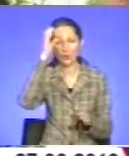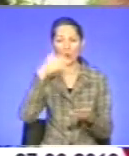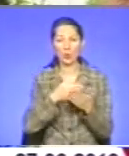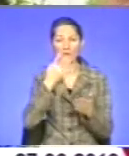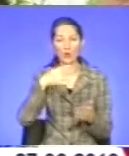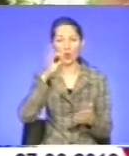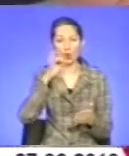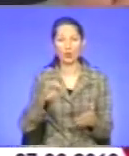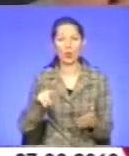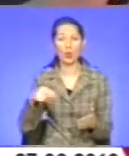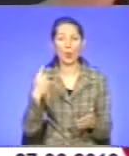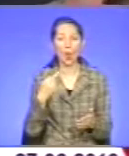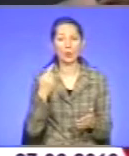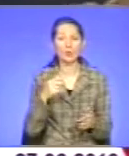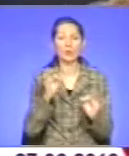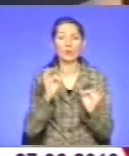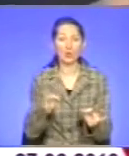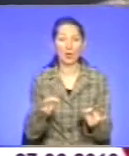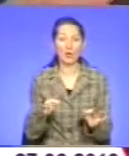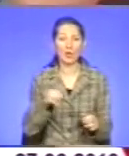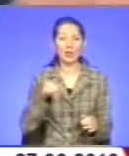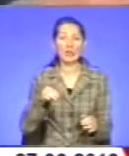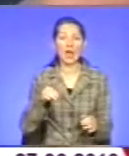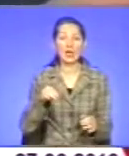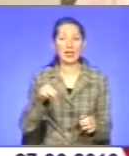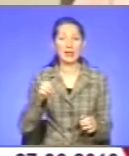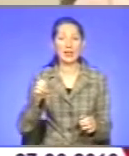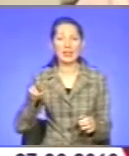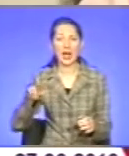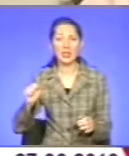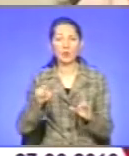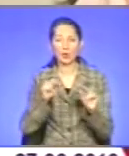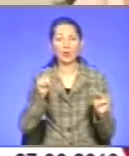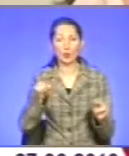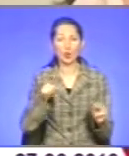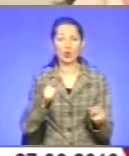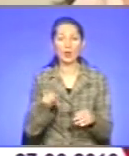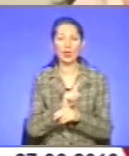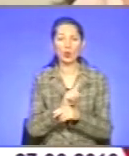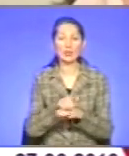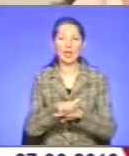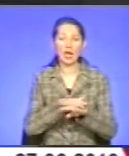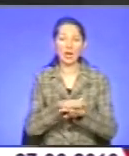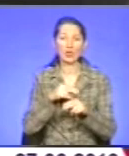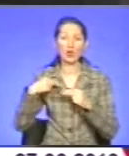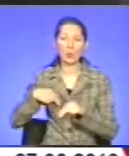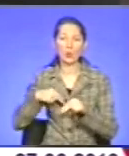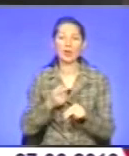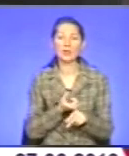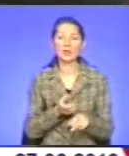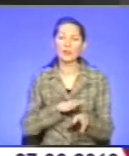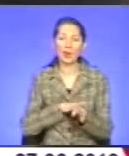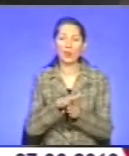40% по області. Насправді Тетяні пощастило тому, що тернопільський ринок праці перенасичений професіями економічного